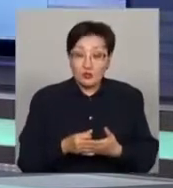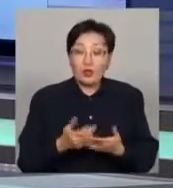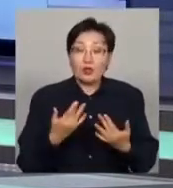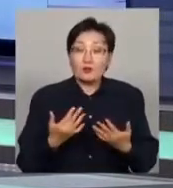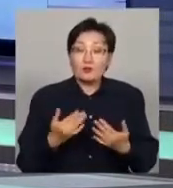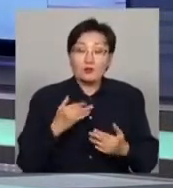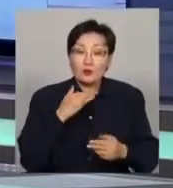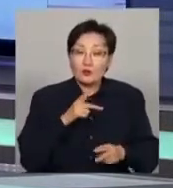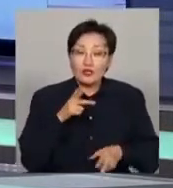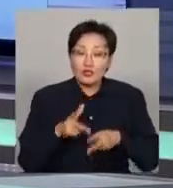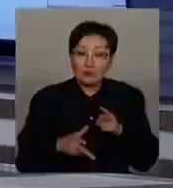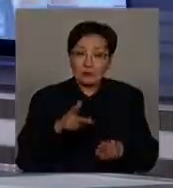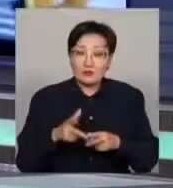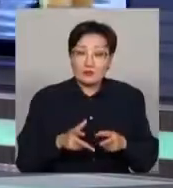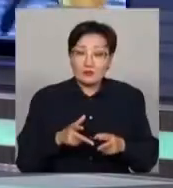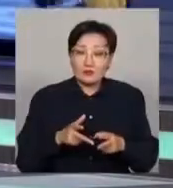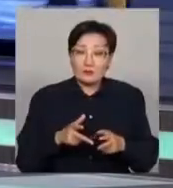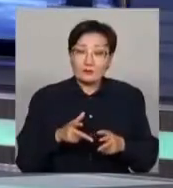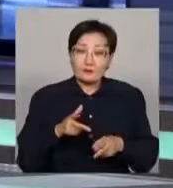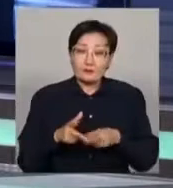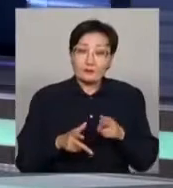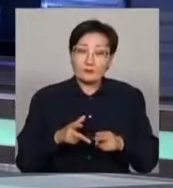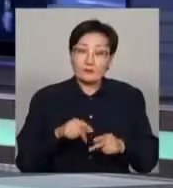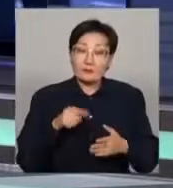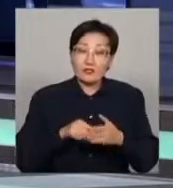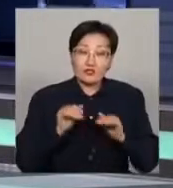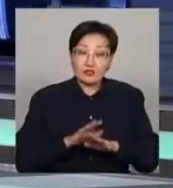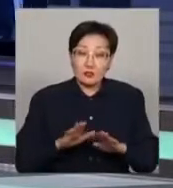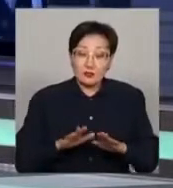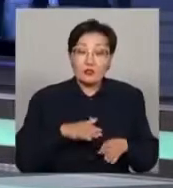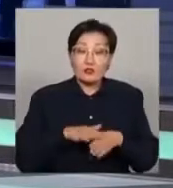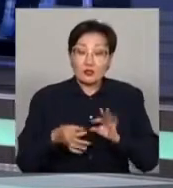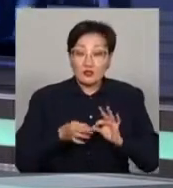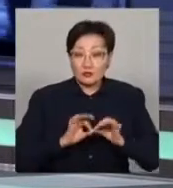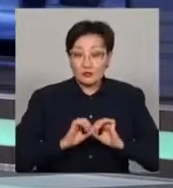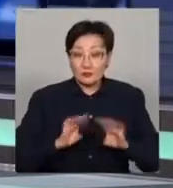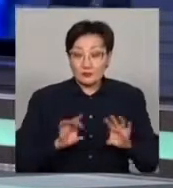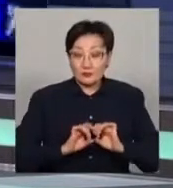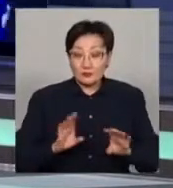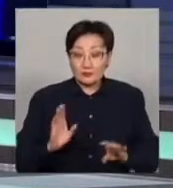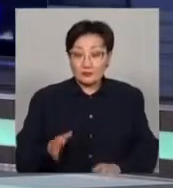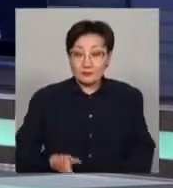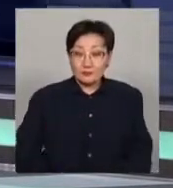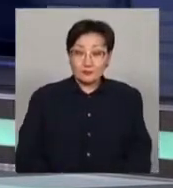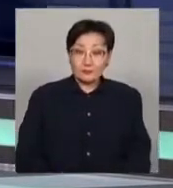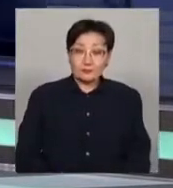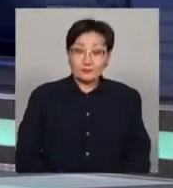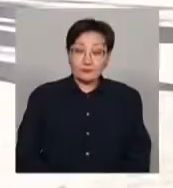мәрте шағым түсіргенімен сен қозғалмапты. Бұған жауаптылар не дейді? Толығырақ өңірдегі тілші тарқатсын.